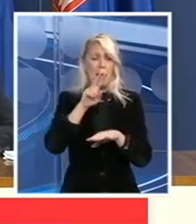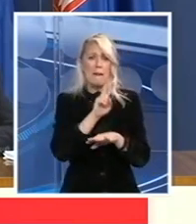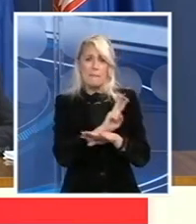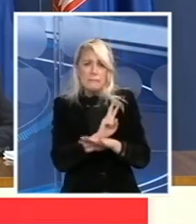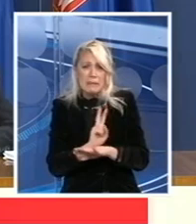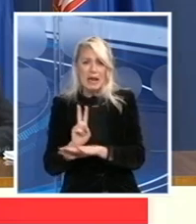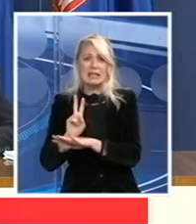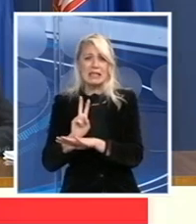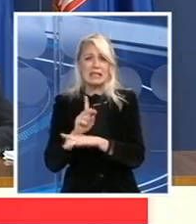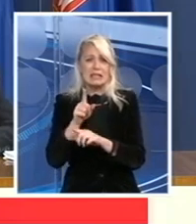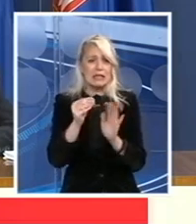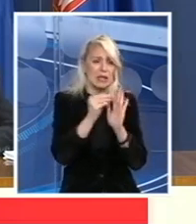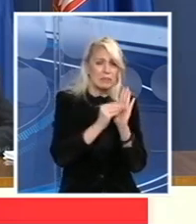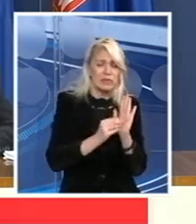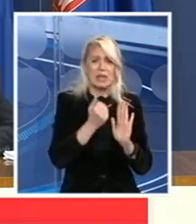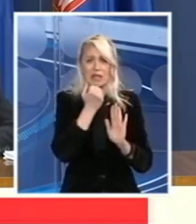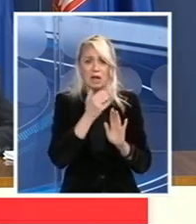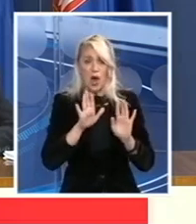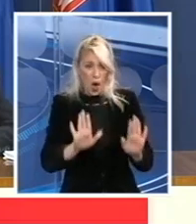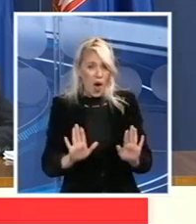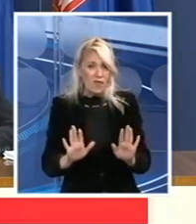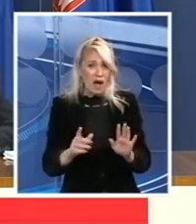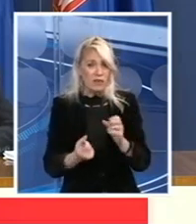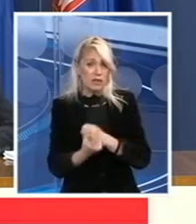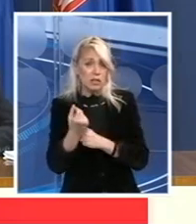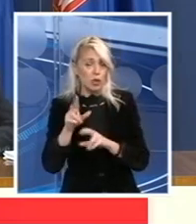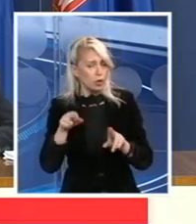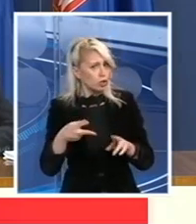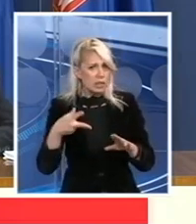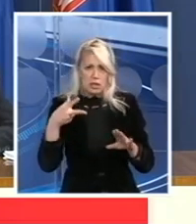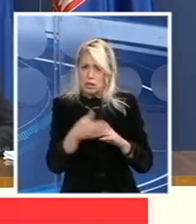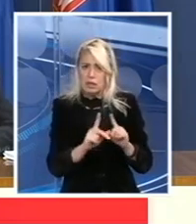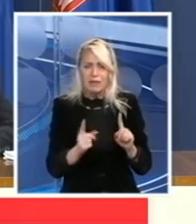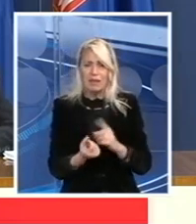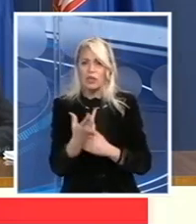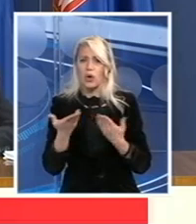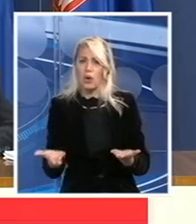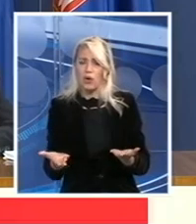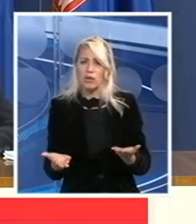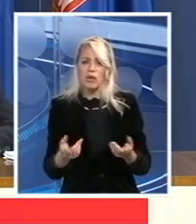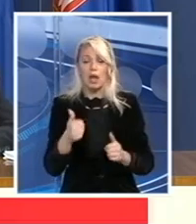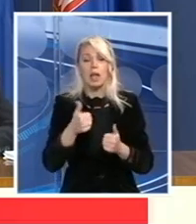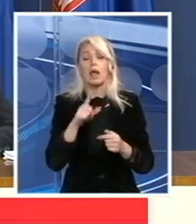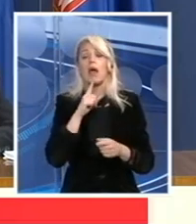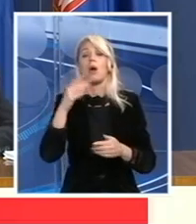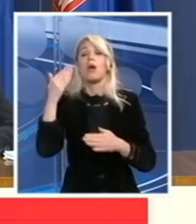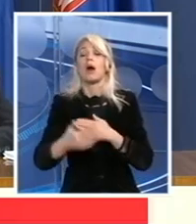sa podacima, da se ovakve stvari izbegnu ili da na neki način neko ima konsekvence